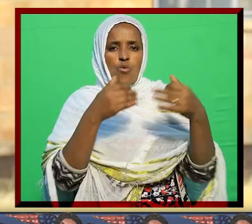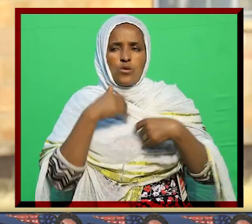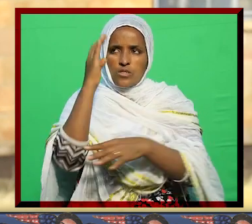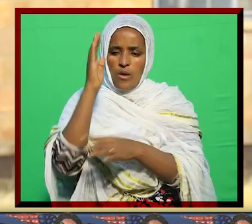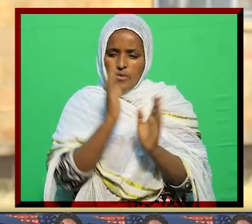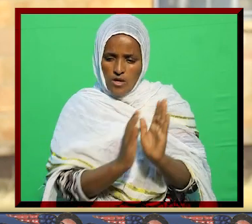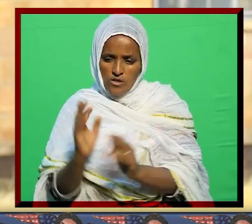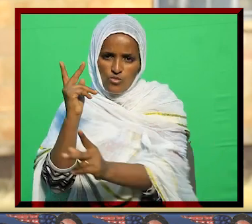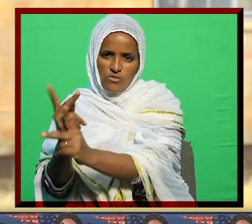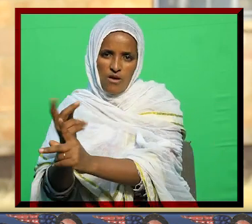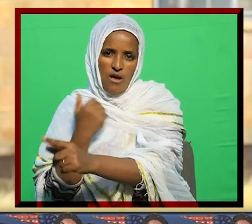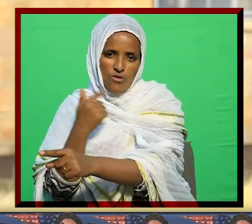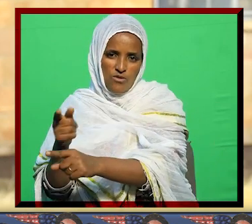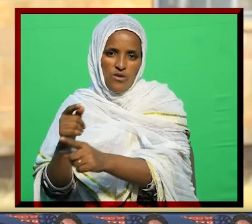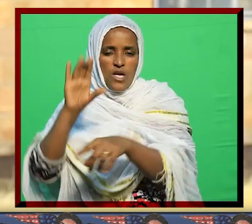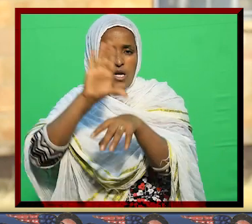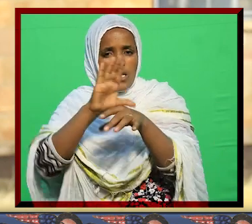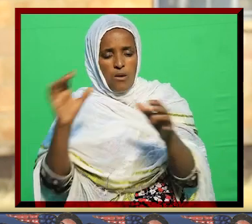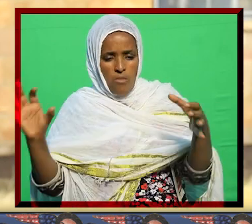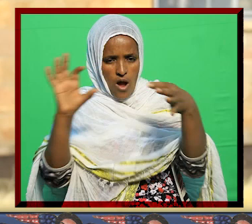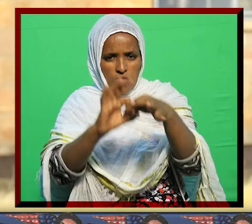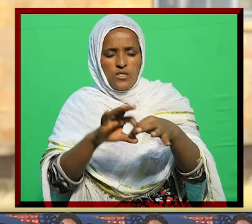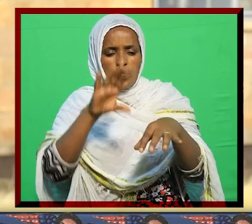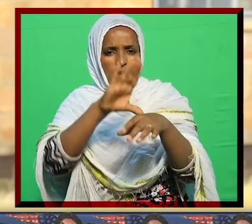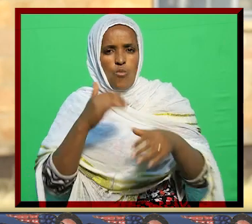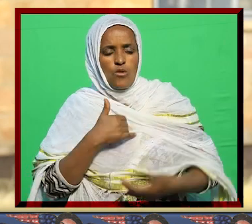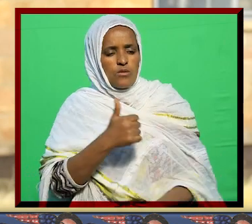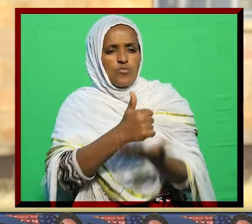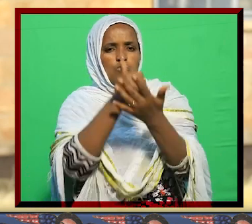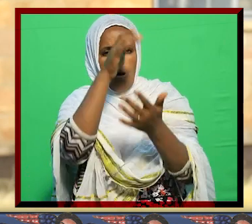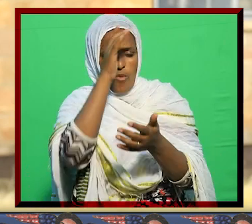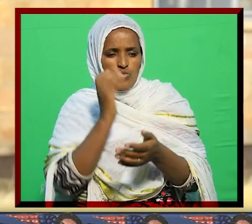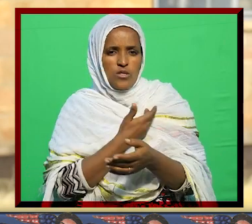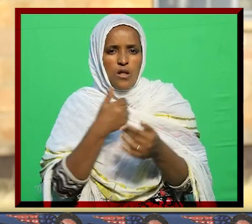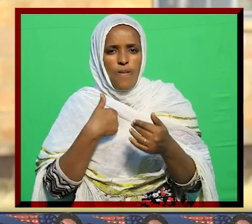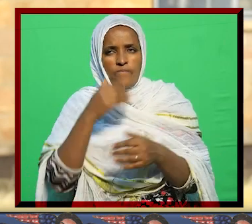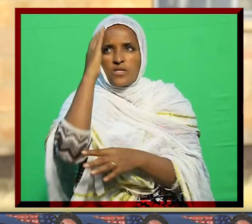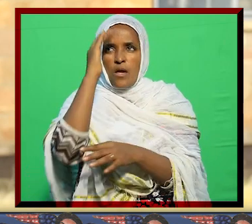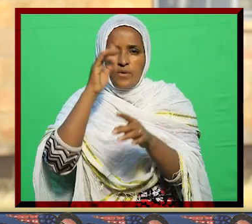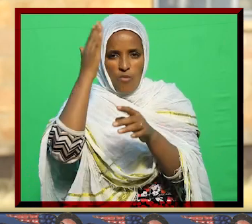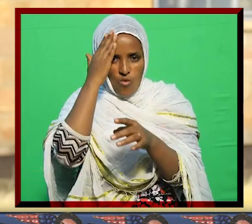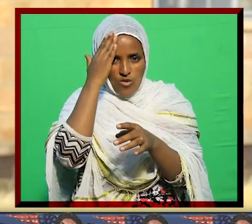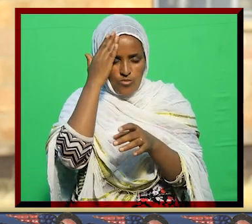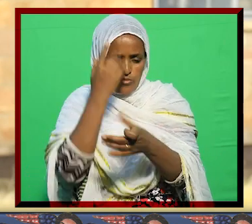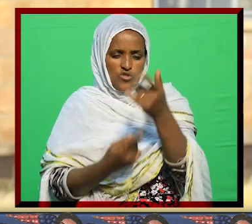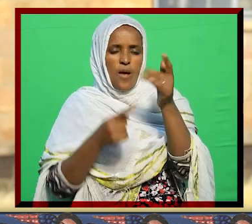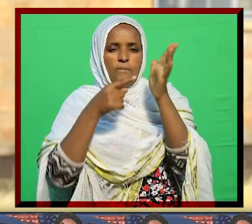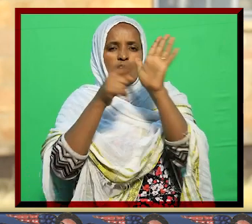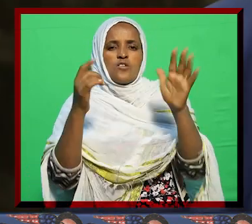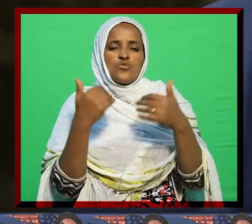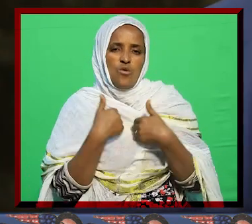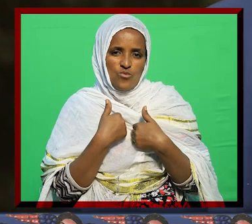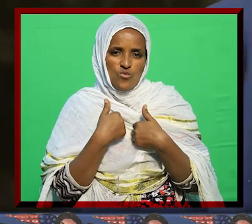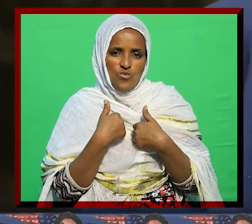እግዚአብሔር ያስቀምጣቸው እነዚህ አሉ በየገዳማቱም ደግሞ በአንድነት ገዳሙ አለ የረዱ የሚኖሩ አባቶች አሉ ማይታወቁ እግዚአብሔር የሚያውቃቸው እግዚአብሔር ብቻ